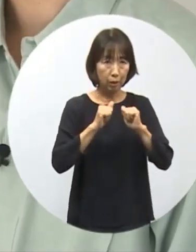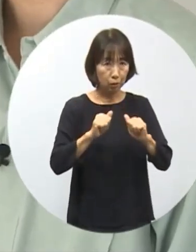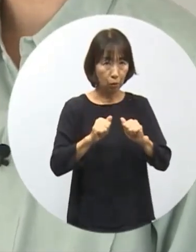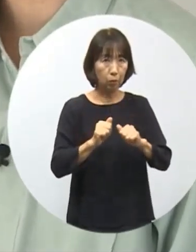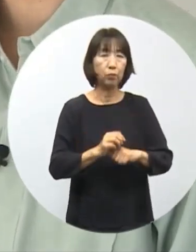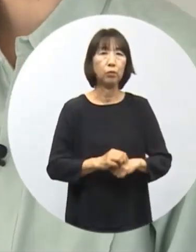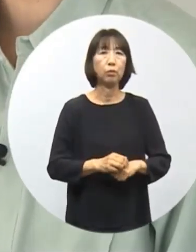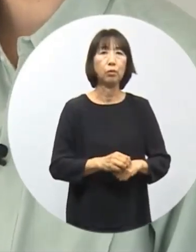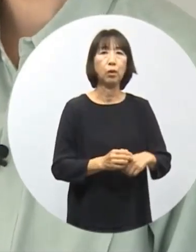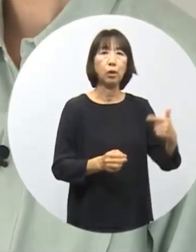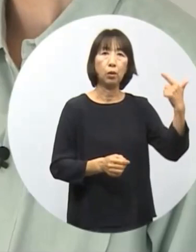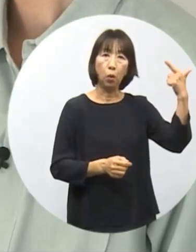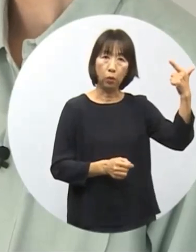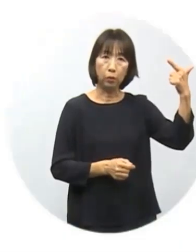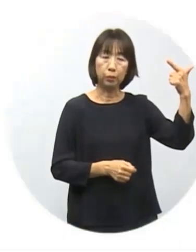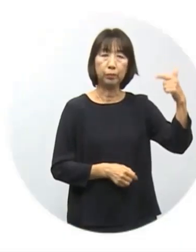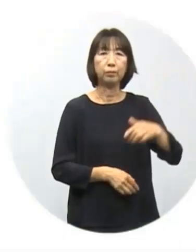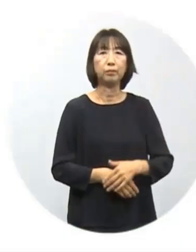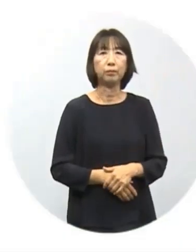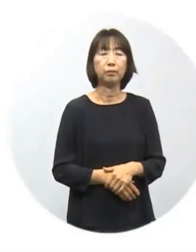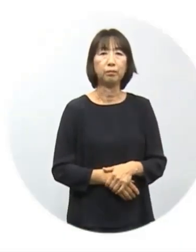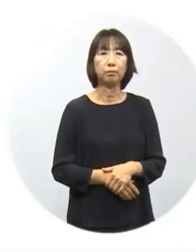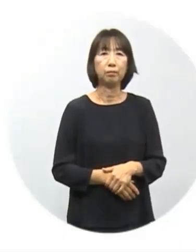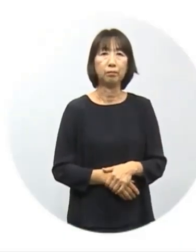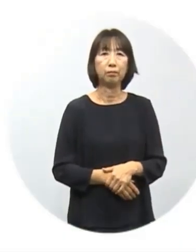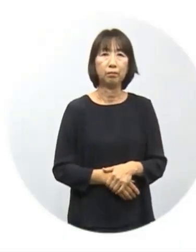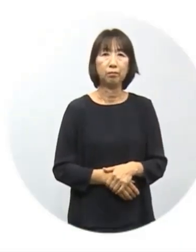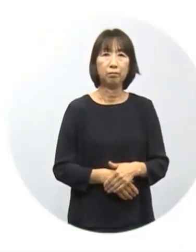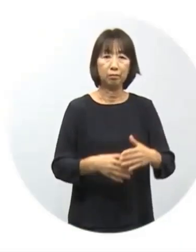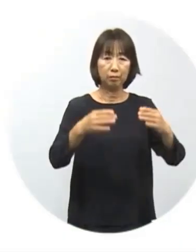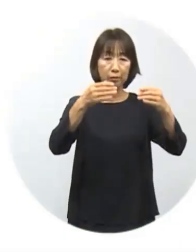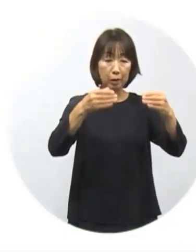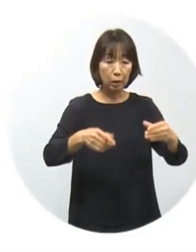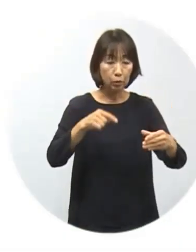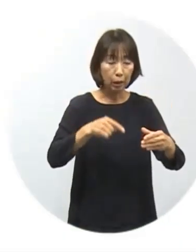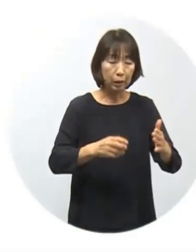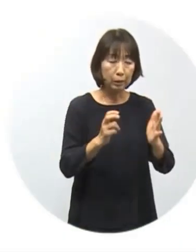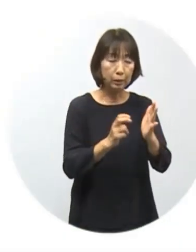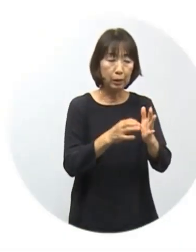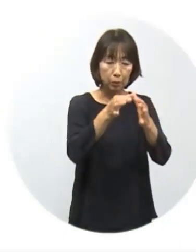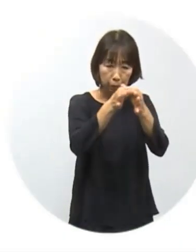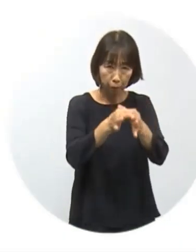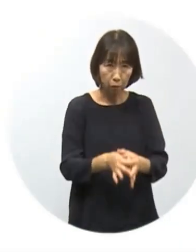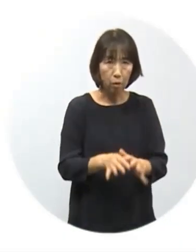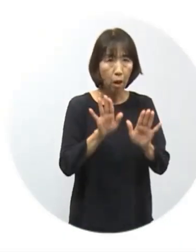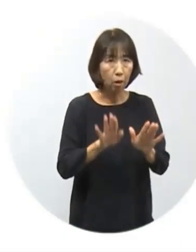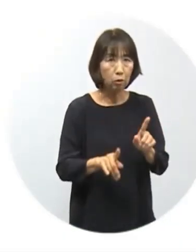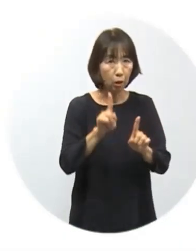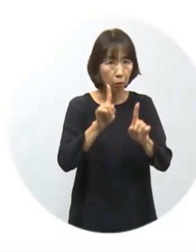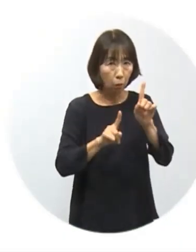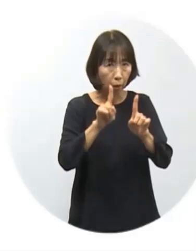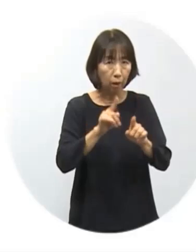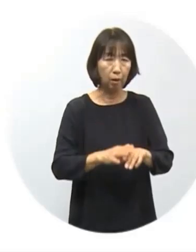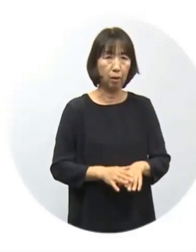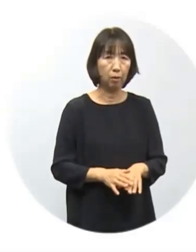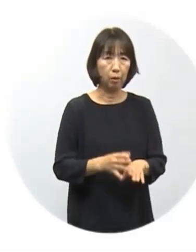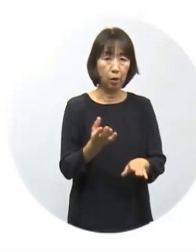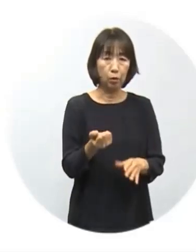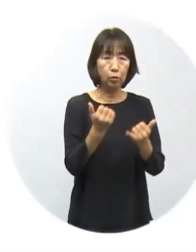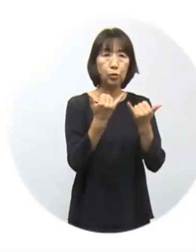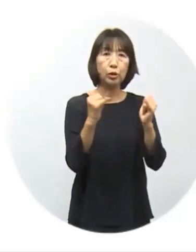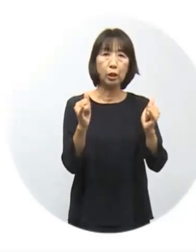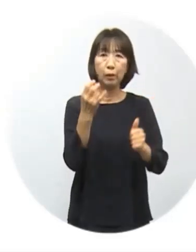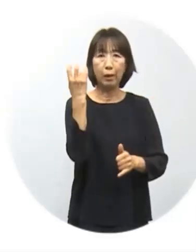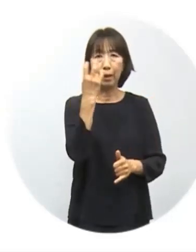がチェック6になります。こちらは塀の中に鉄筋が入っているかどうかです。こちらは所有者さんが